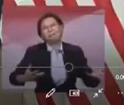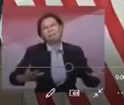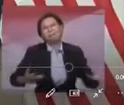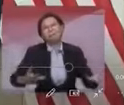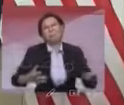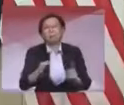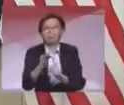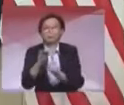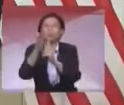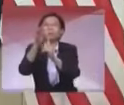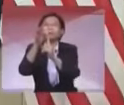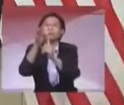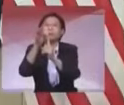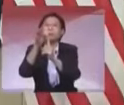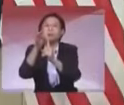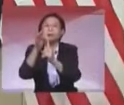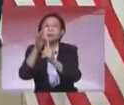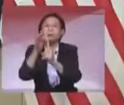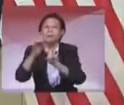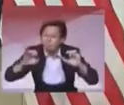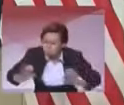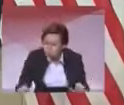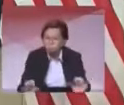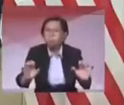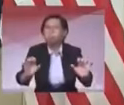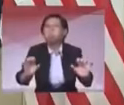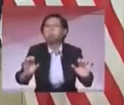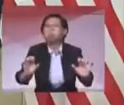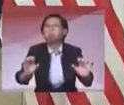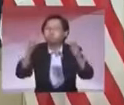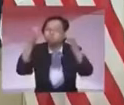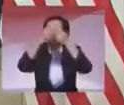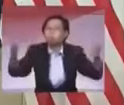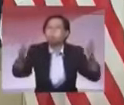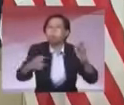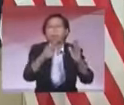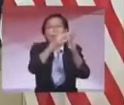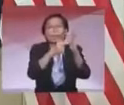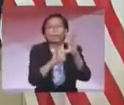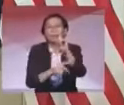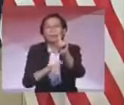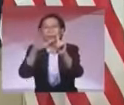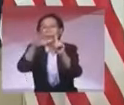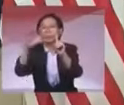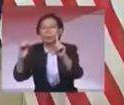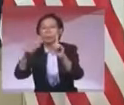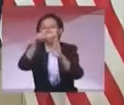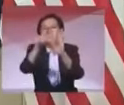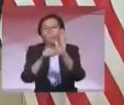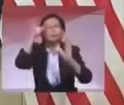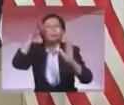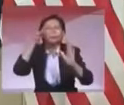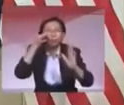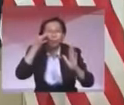we had to hold an election. Kecualilah jika darurat diisytiharkan di bawah perkara 150 Perlembagaan